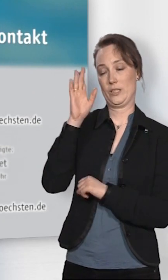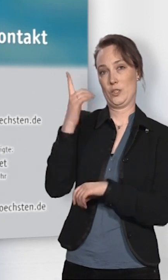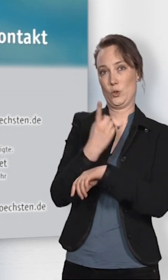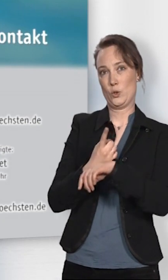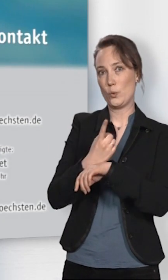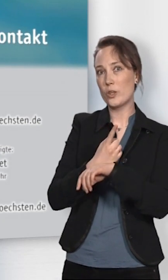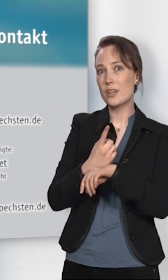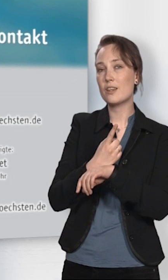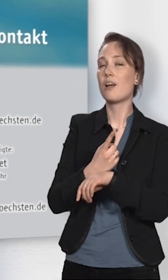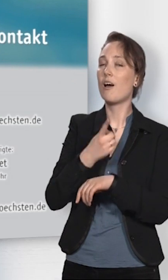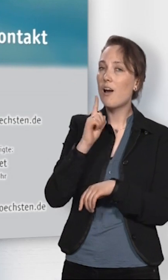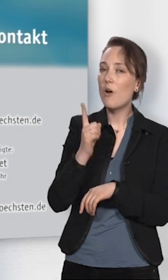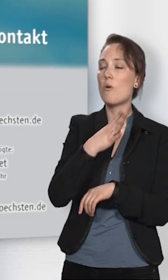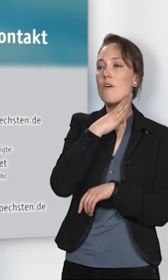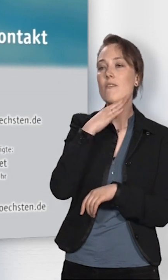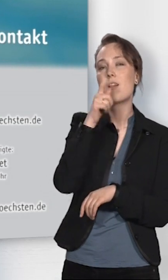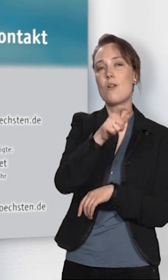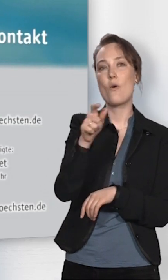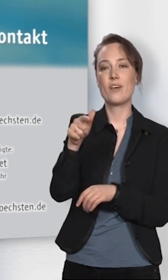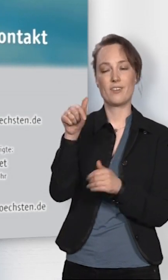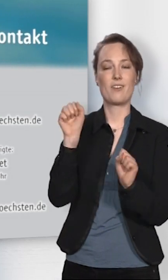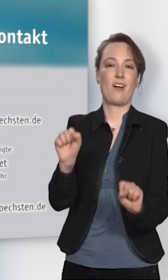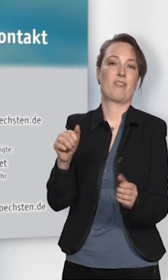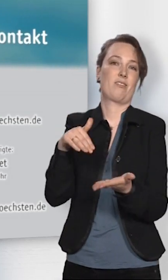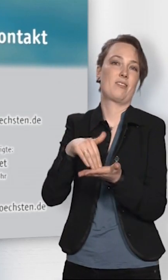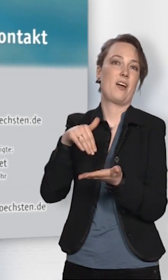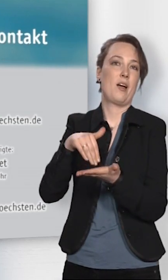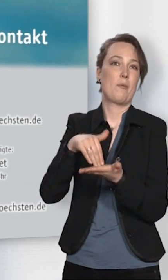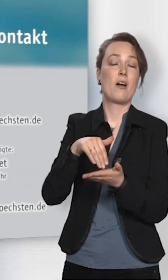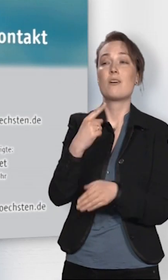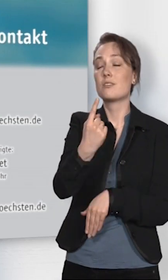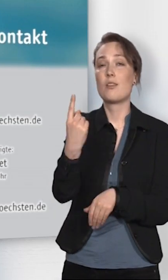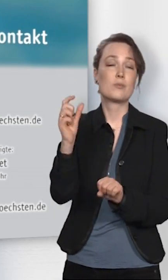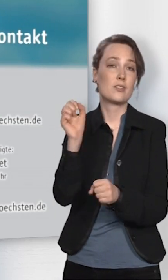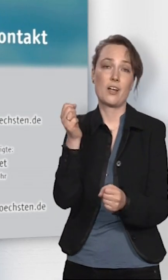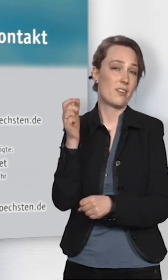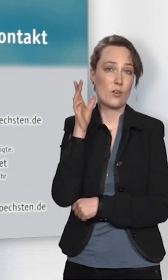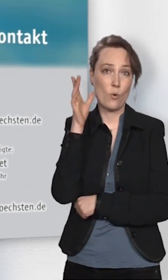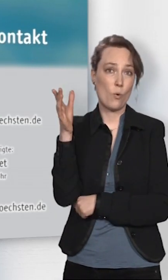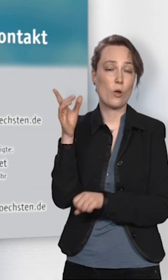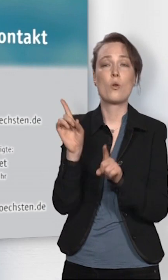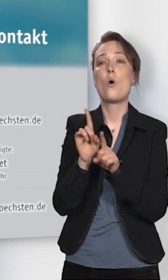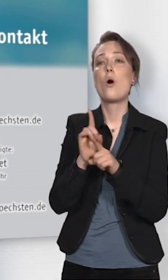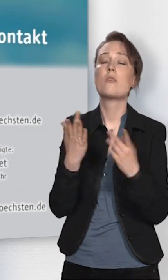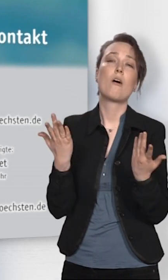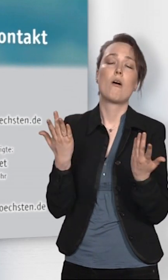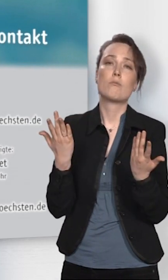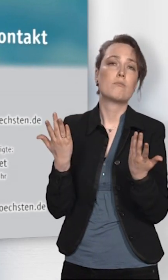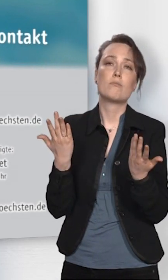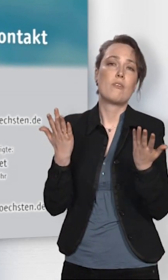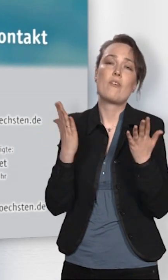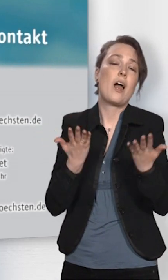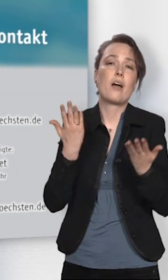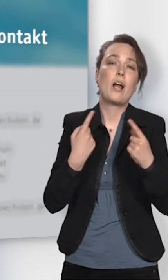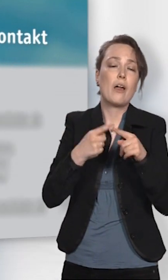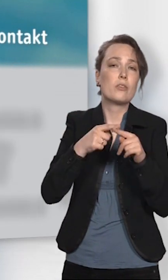von vielen, vielen Menschen mitgefeiert werden kann, die nicht hören oder die sich aus anderen Gründen in